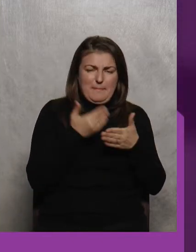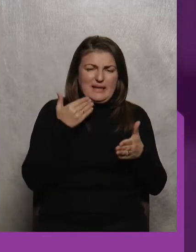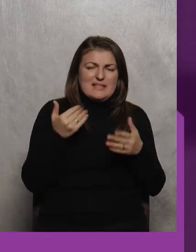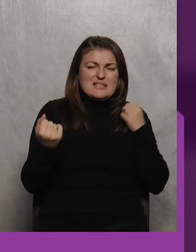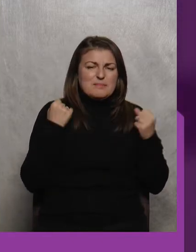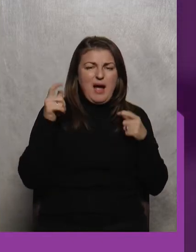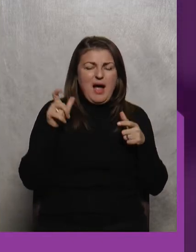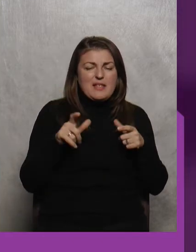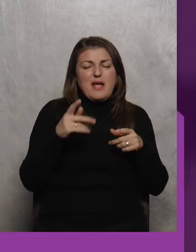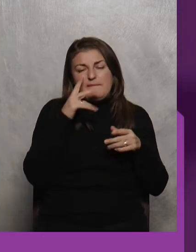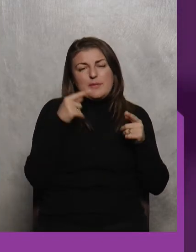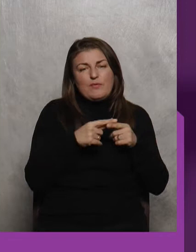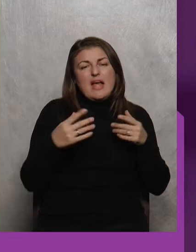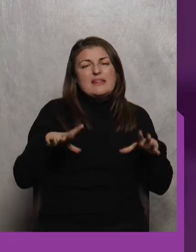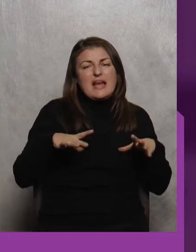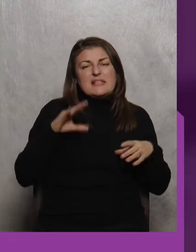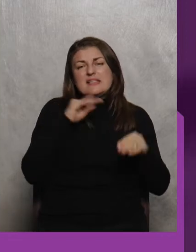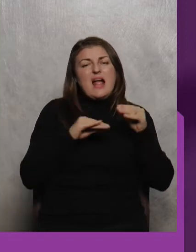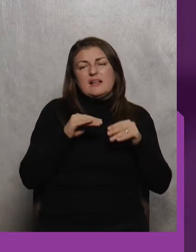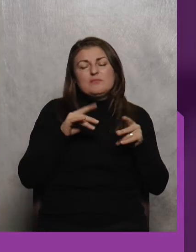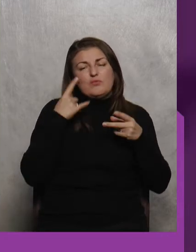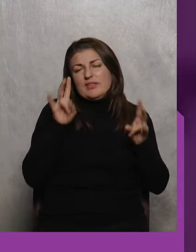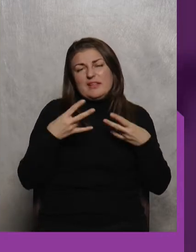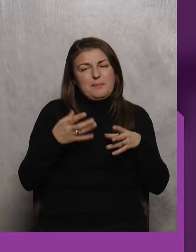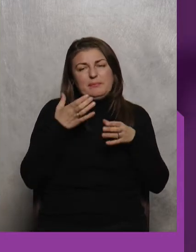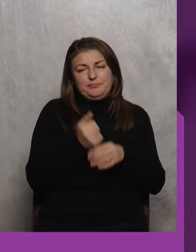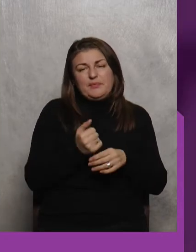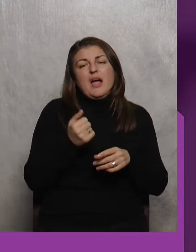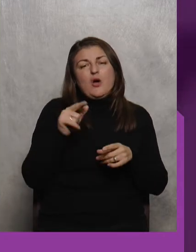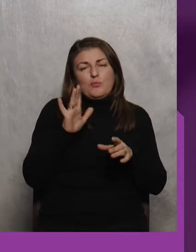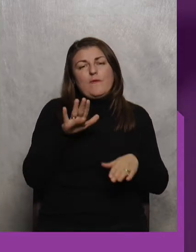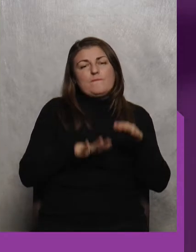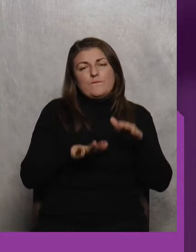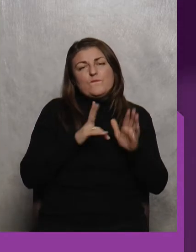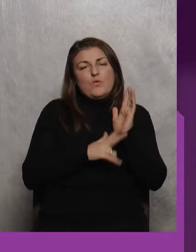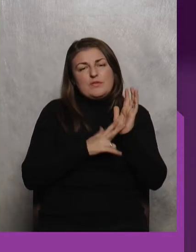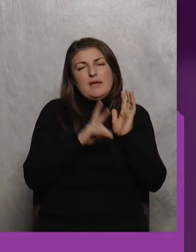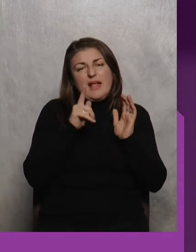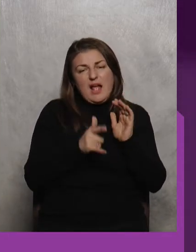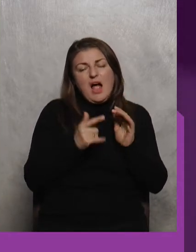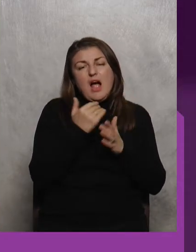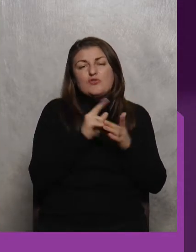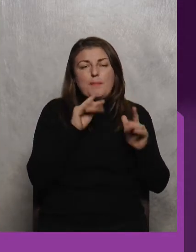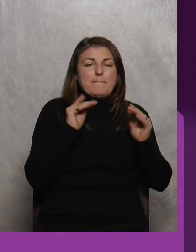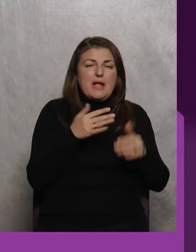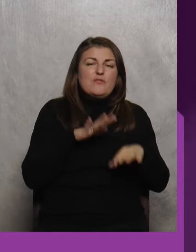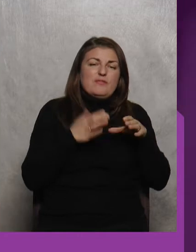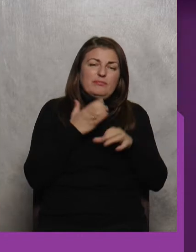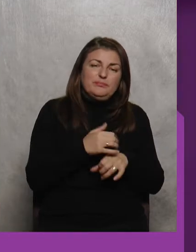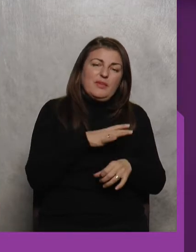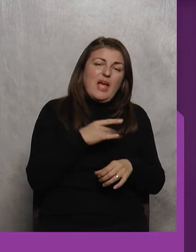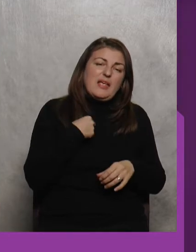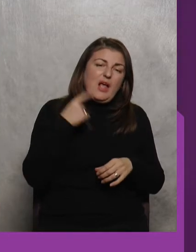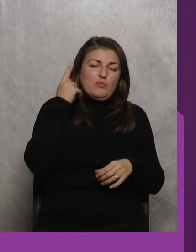змаганнями. Відповідно, тренерський склад вирішив, що не треба скидати, і він буде виступати 80 кілограм категорії, щоб менше скидати. І